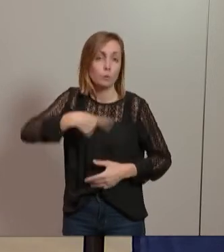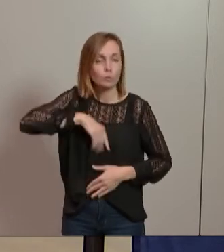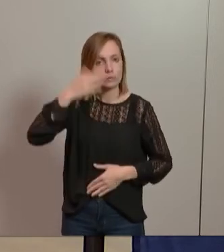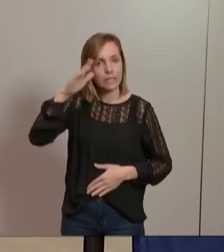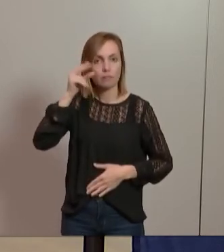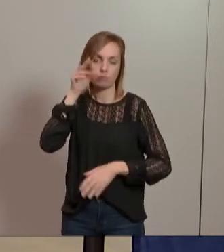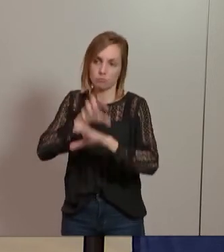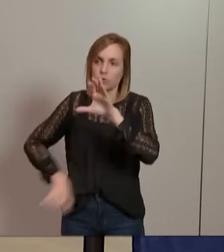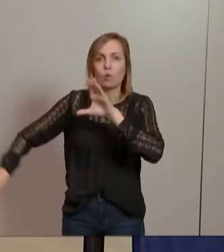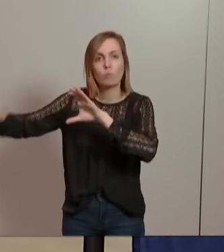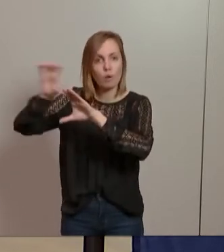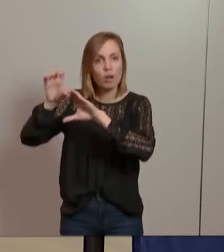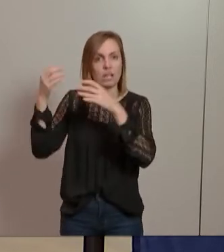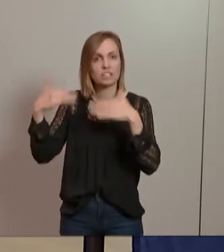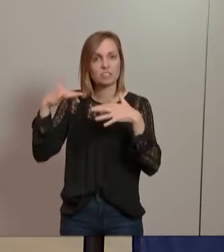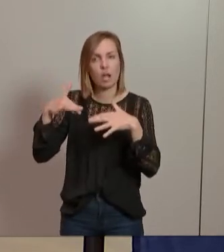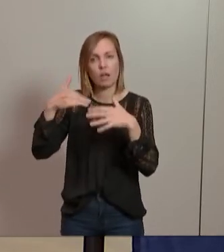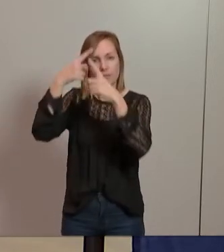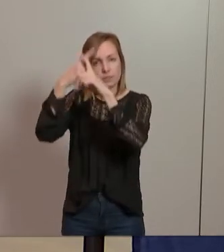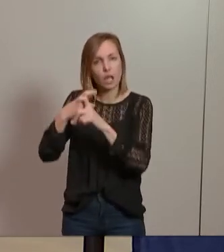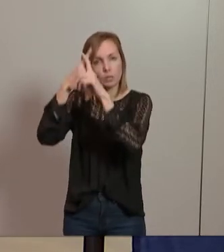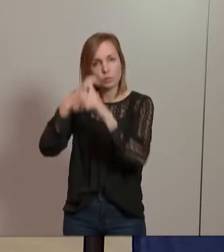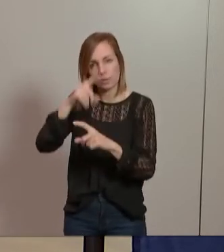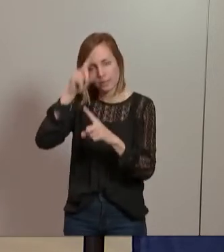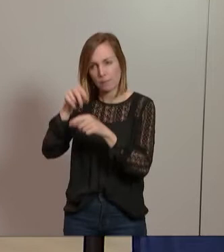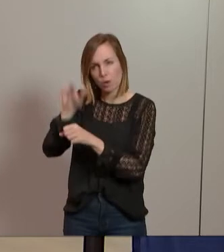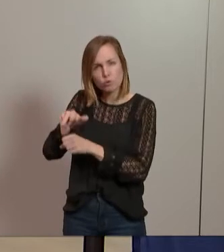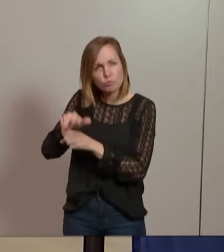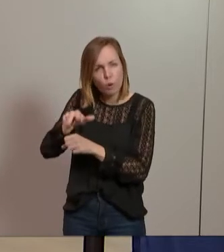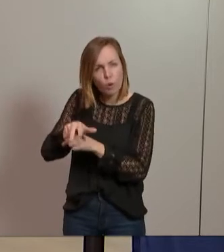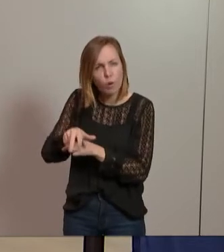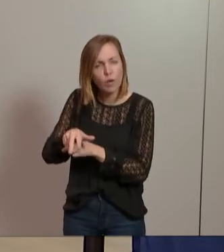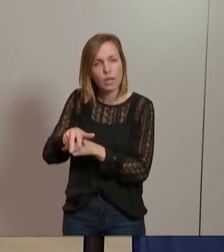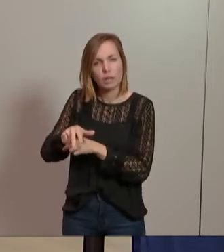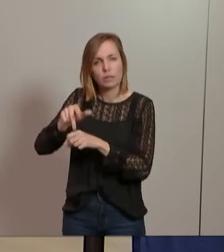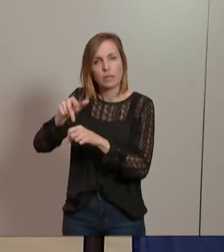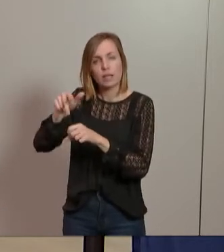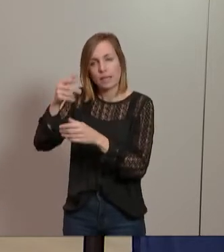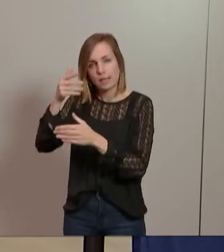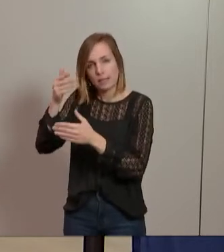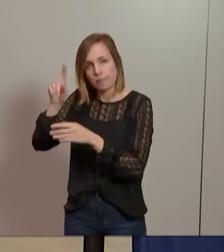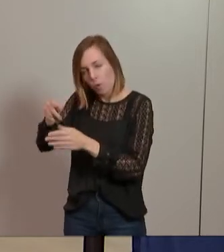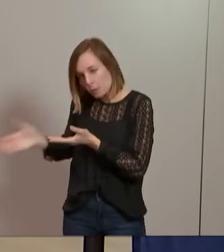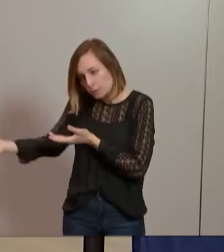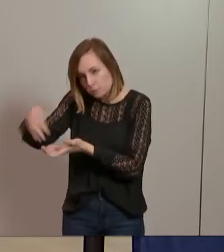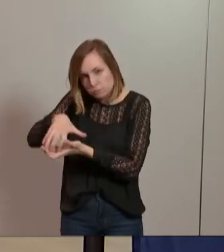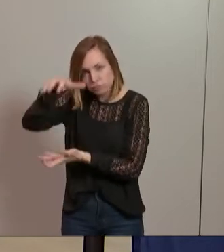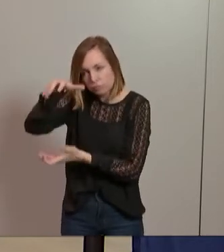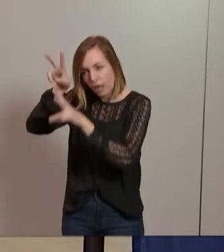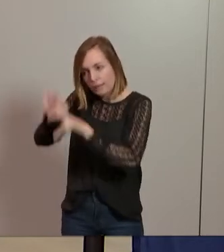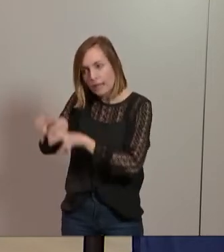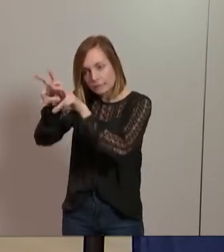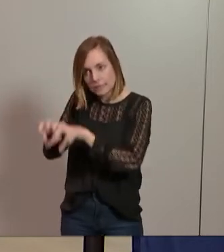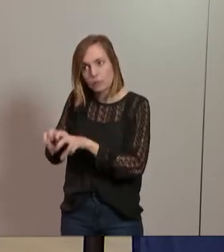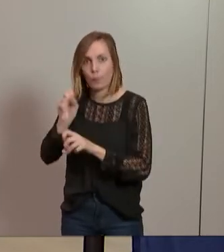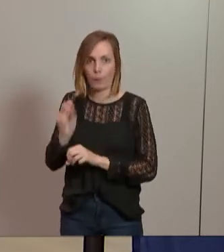Métropole avait procédé au recensement en termes de logement et qu'il restait maintenant à compiler et puis à exploiter ses résultats. Est-ce